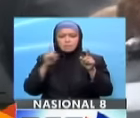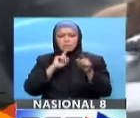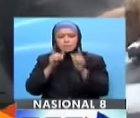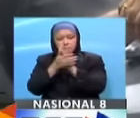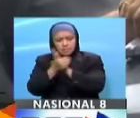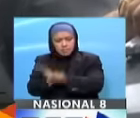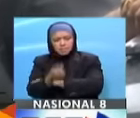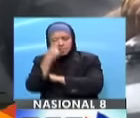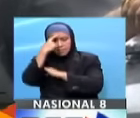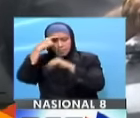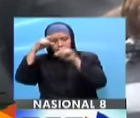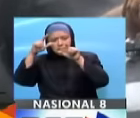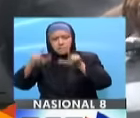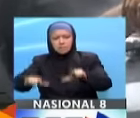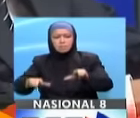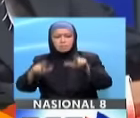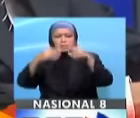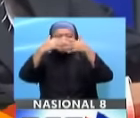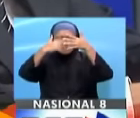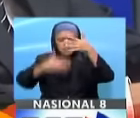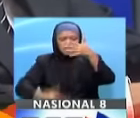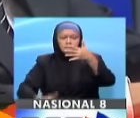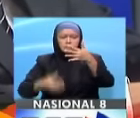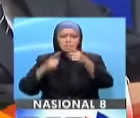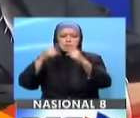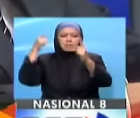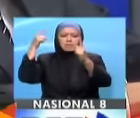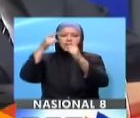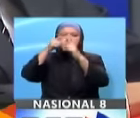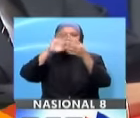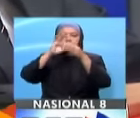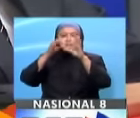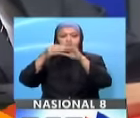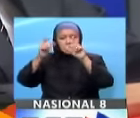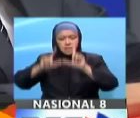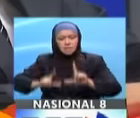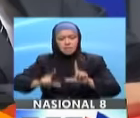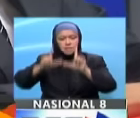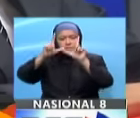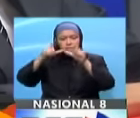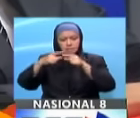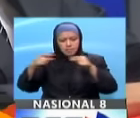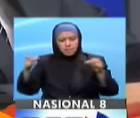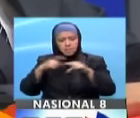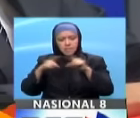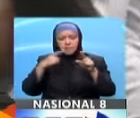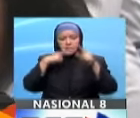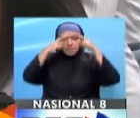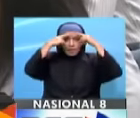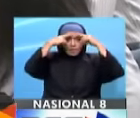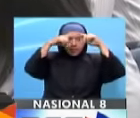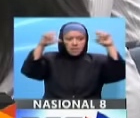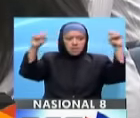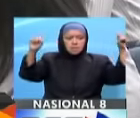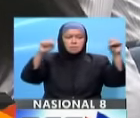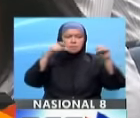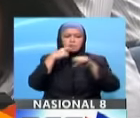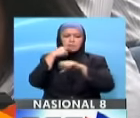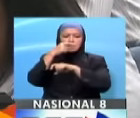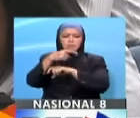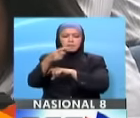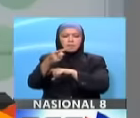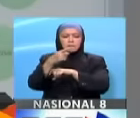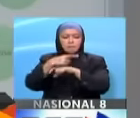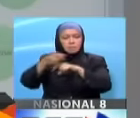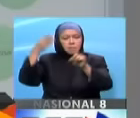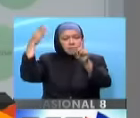meletakkan Olimpik Tokyo 2020 sebagai sasaran. Jelas Presiden KHM, Datuk Seri Subhan Kamal, dengan menjadikan Australia sebagai